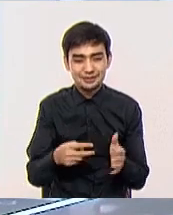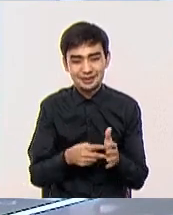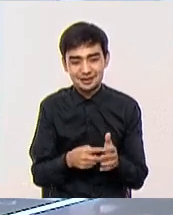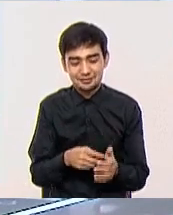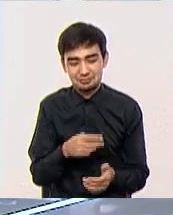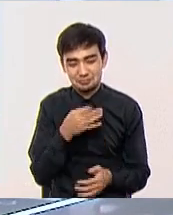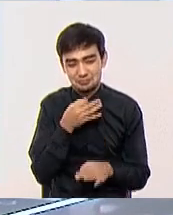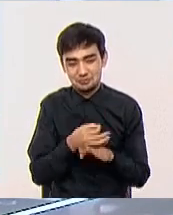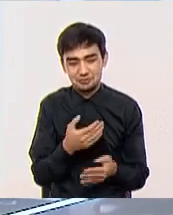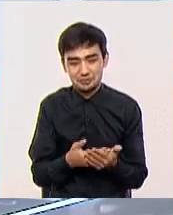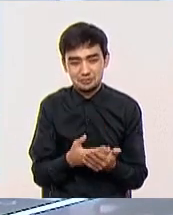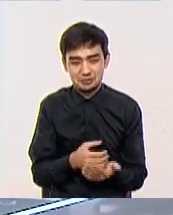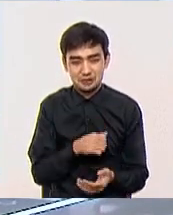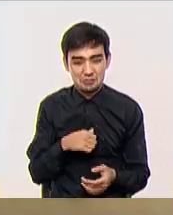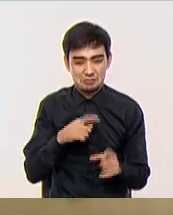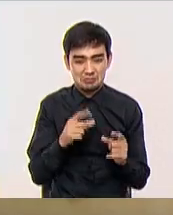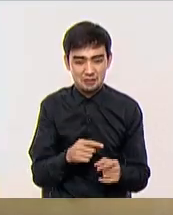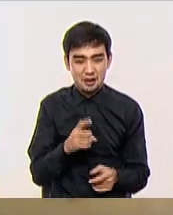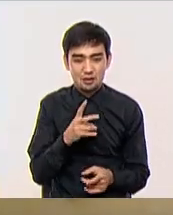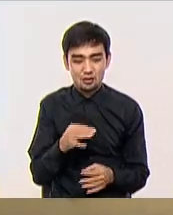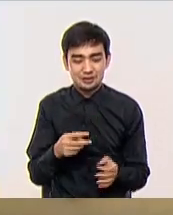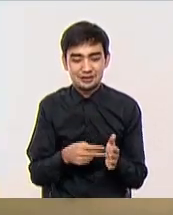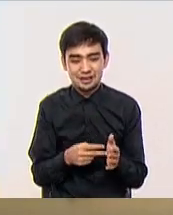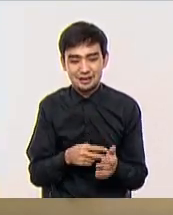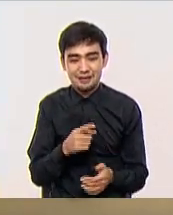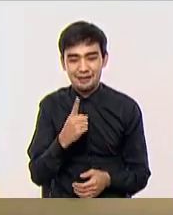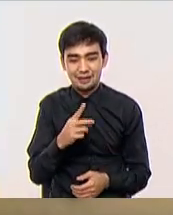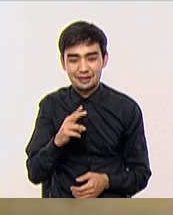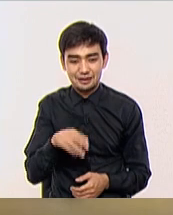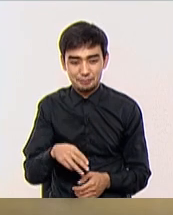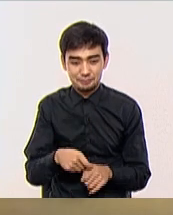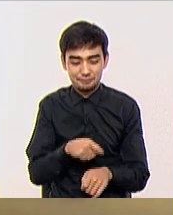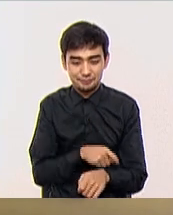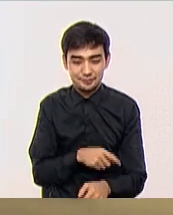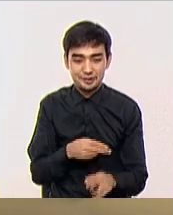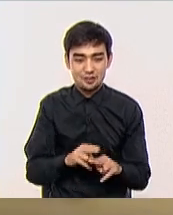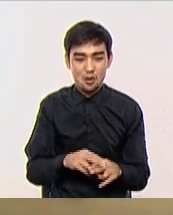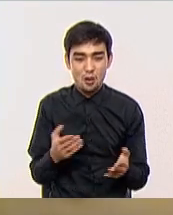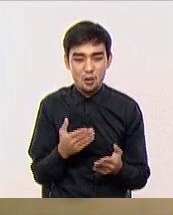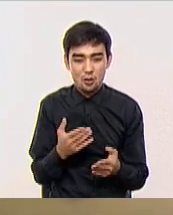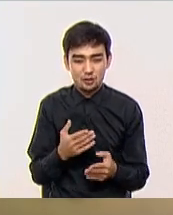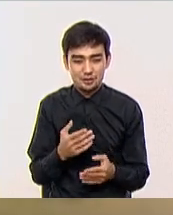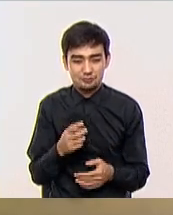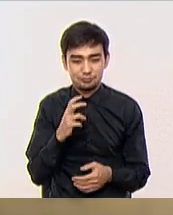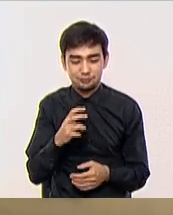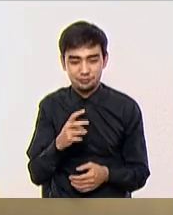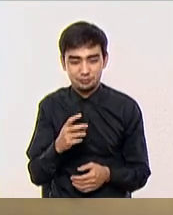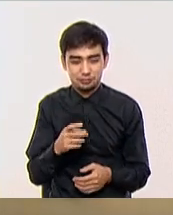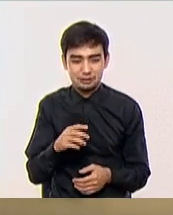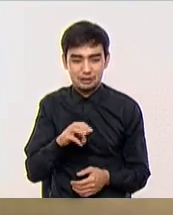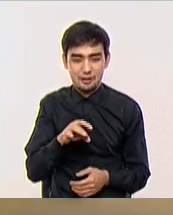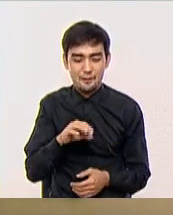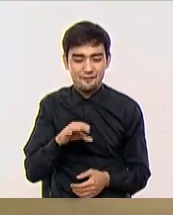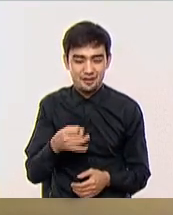так скажем, нижний предел. Цены за километр по легкорельсовому современному